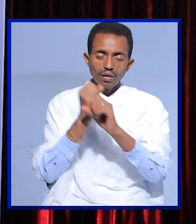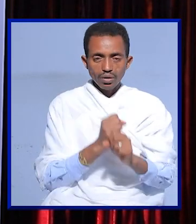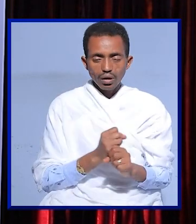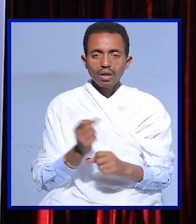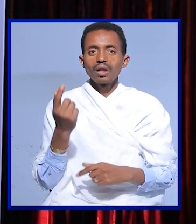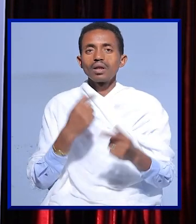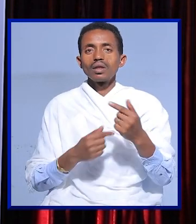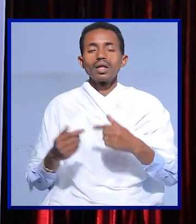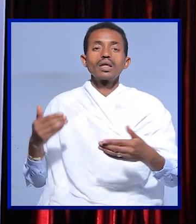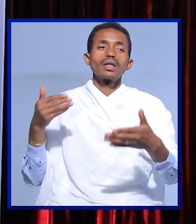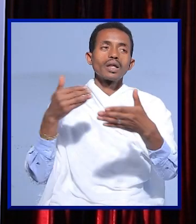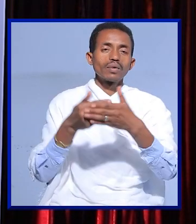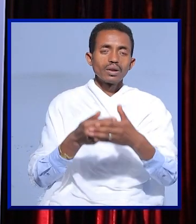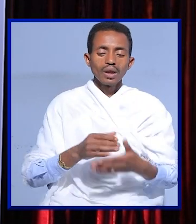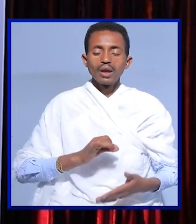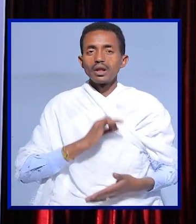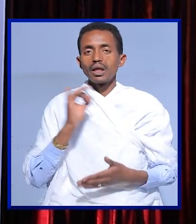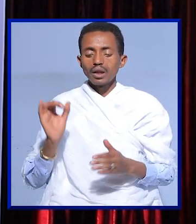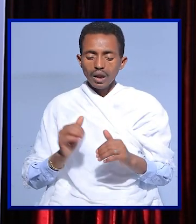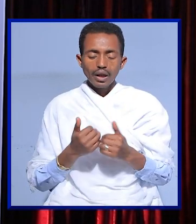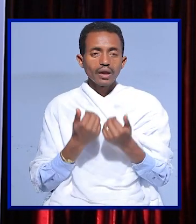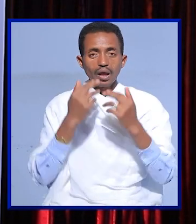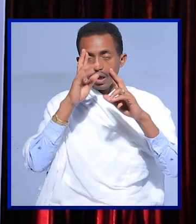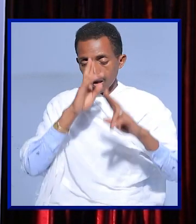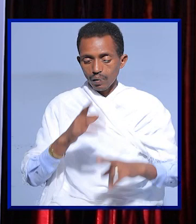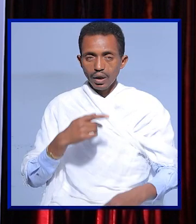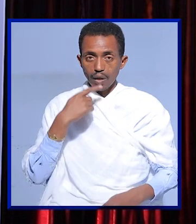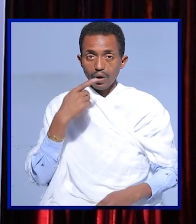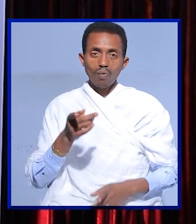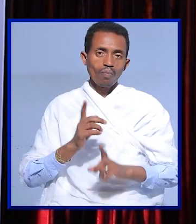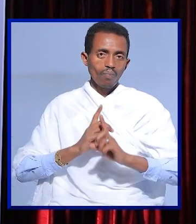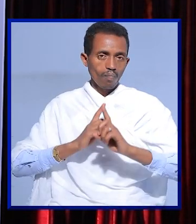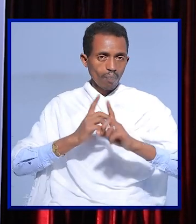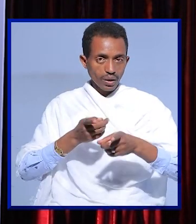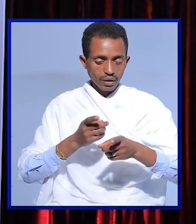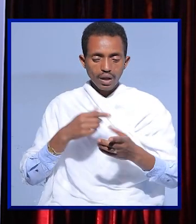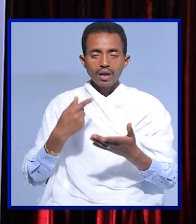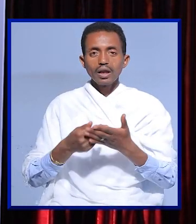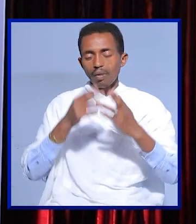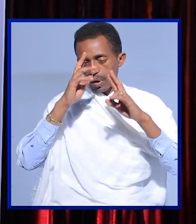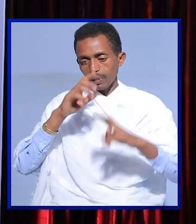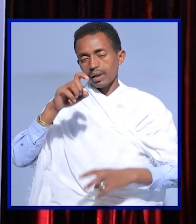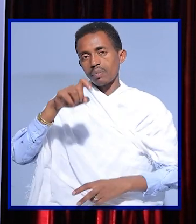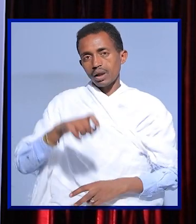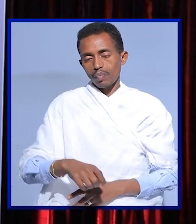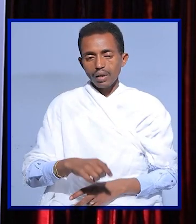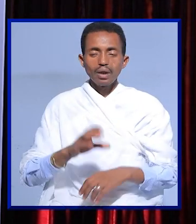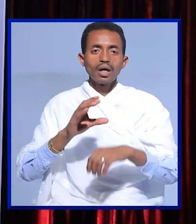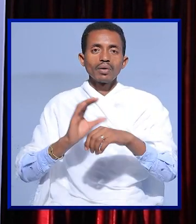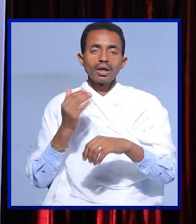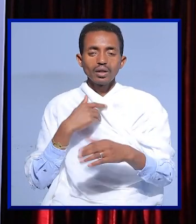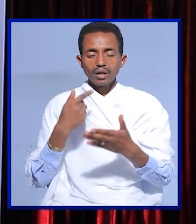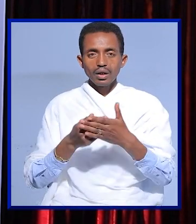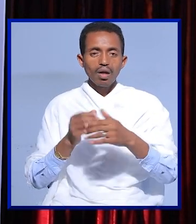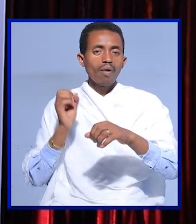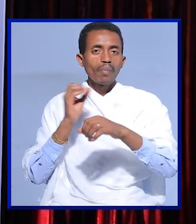ይዘንላቸው እንድንቀር ልደትን እንዴት እናከብረው ለሚለው መልስ ልደትን እንዲህ ማክበር እንዳለብን ቤተክርስቲያን ይህንን